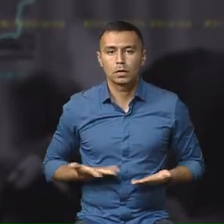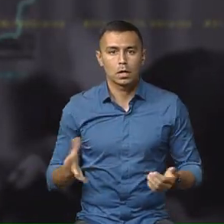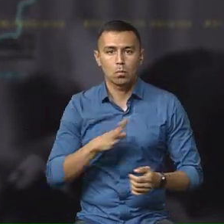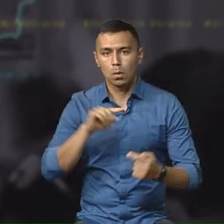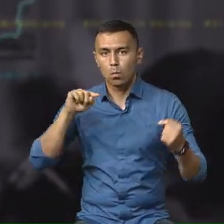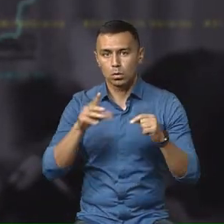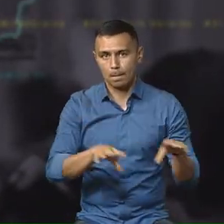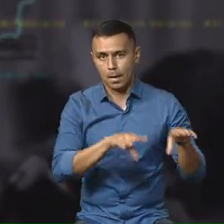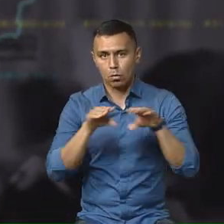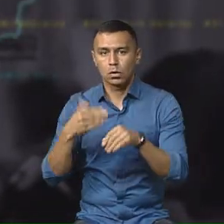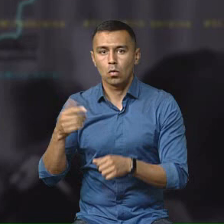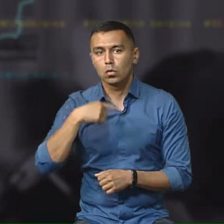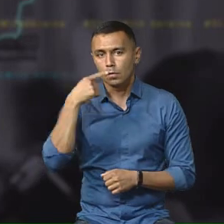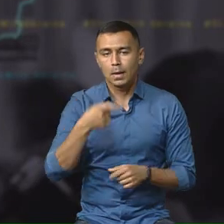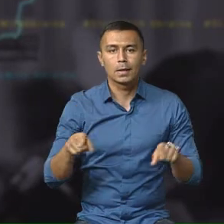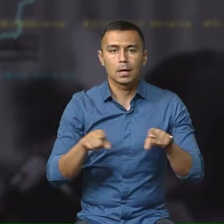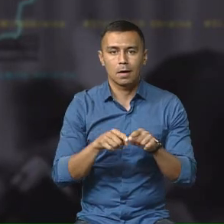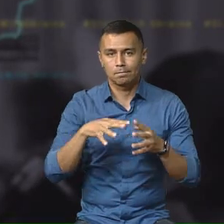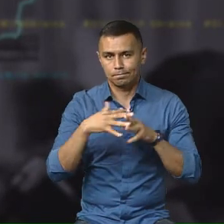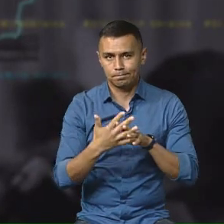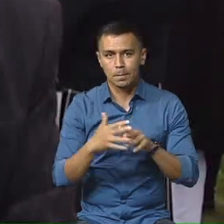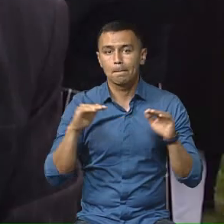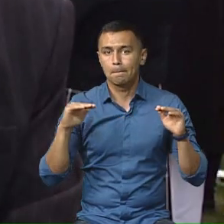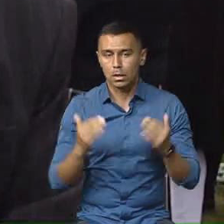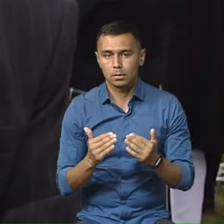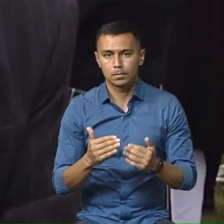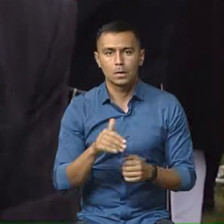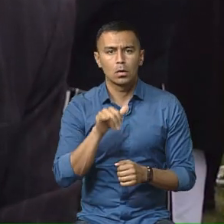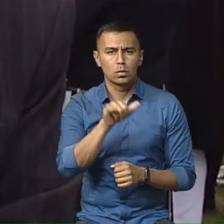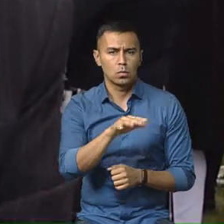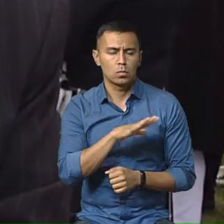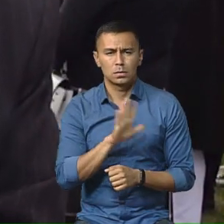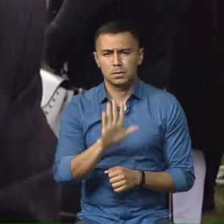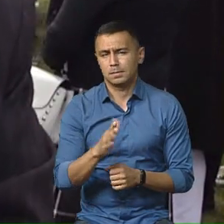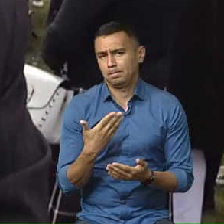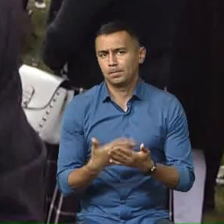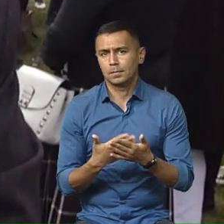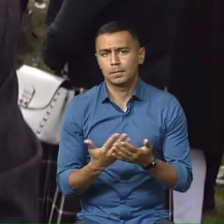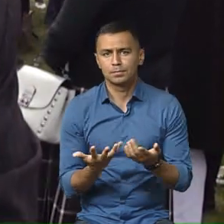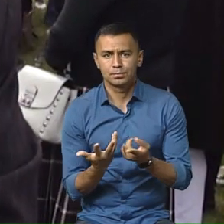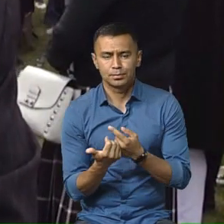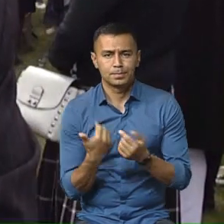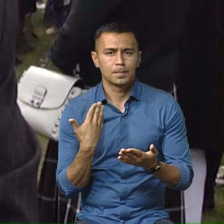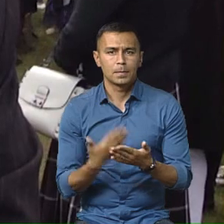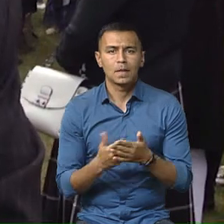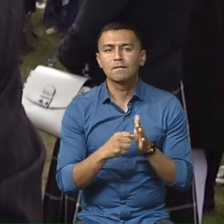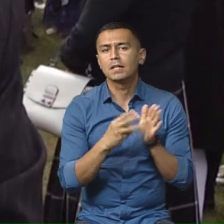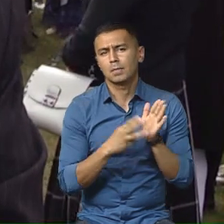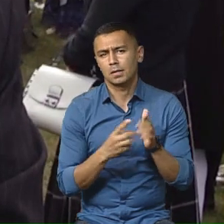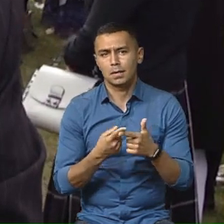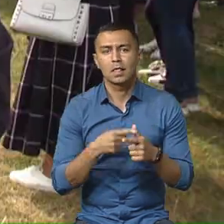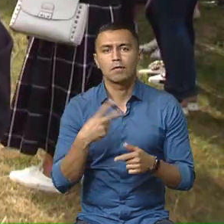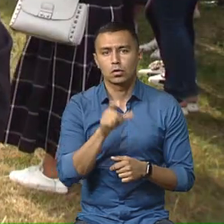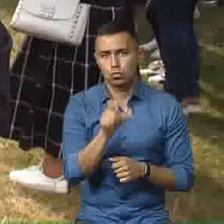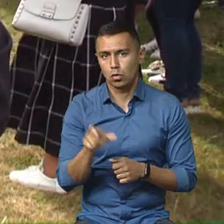проти переходу. За його словами, таких в селах меншість. Їхніх було тільки щось там нараховувалося, вроді 18 чи 20